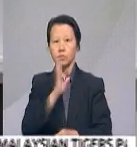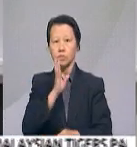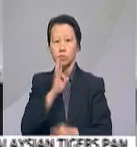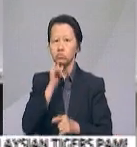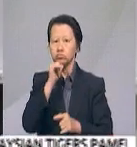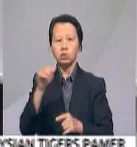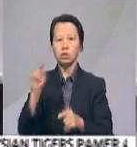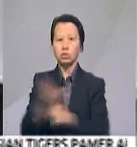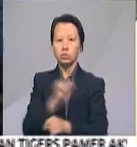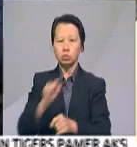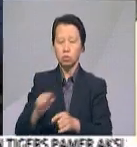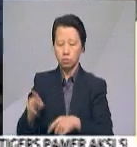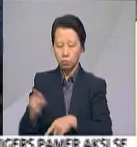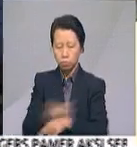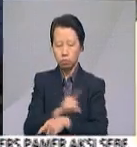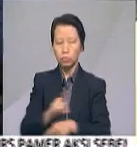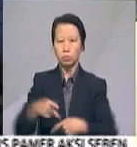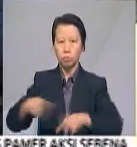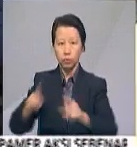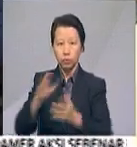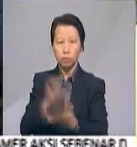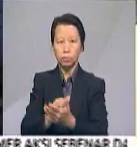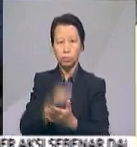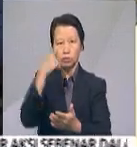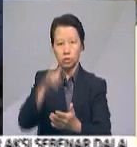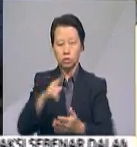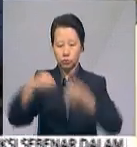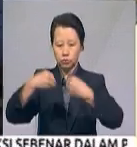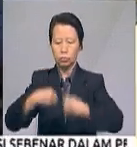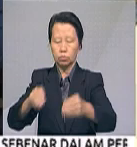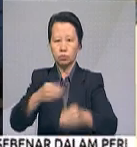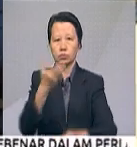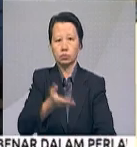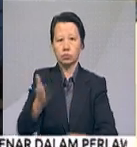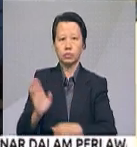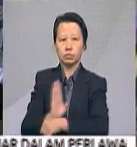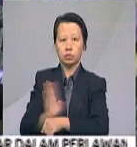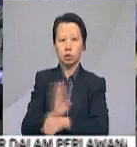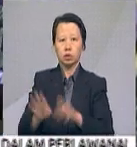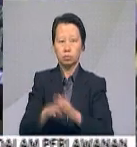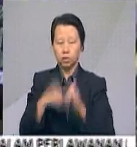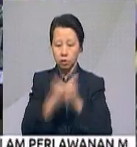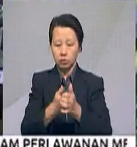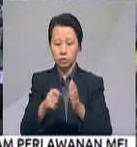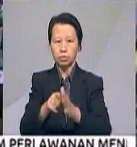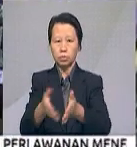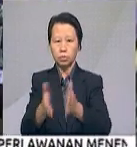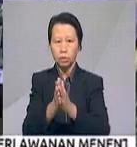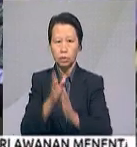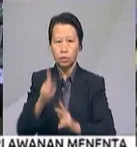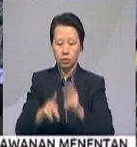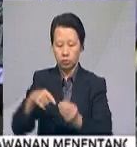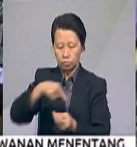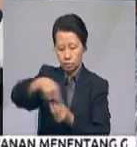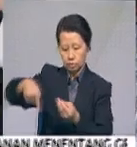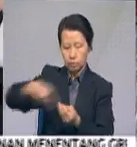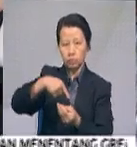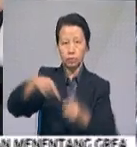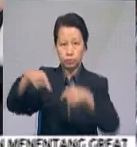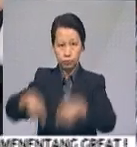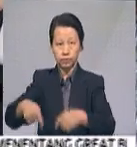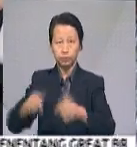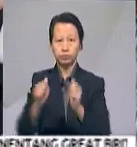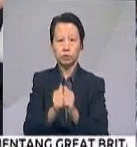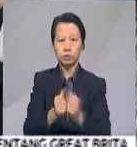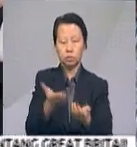tidak menggunakan sepenuhnya ruang itu untuk memasarkan produk niaga berdasarkan permintaan penduduk rantau ini. Dengan